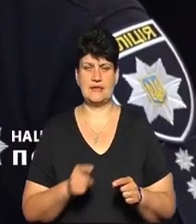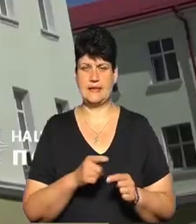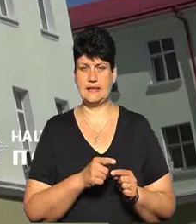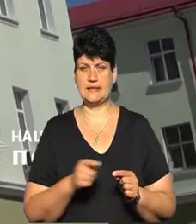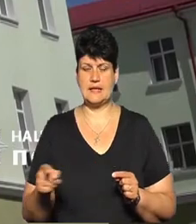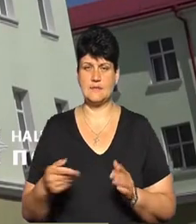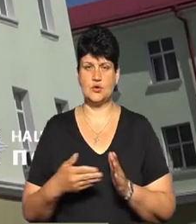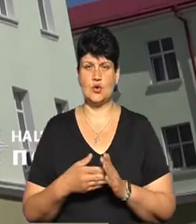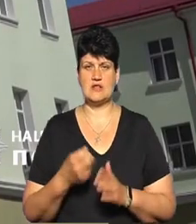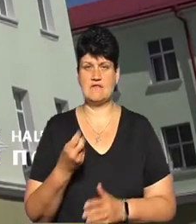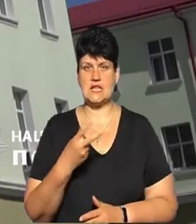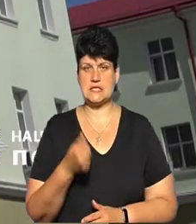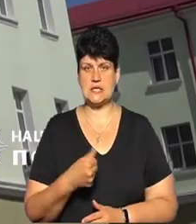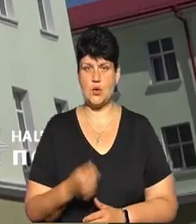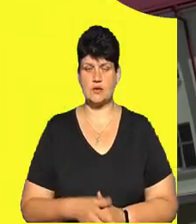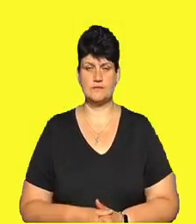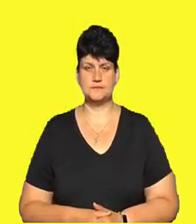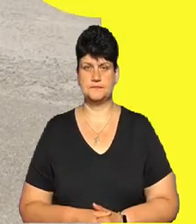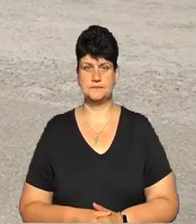років.